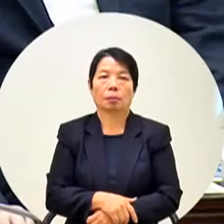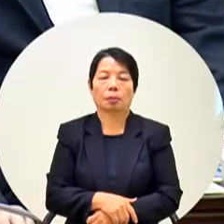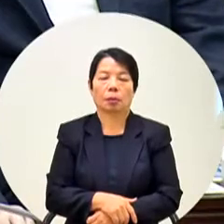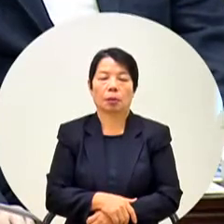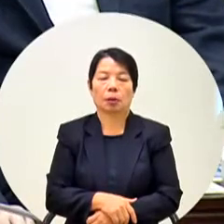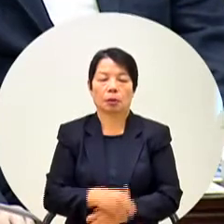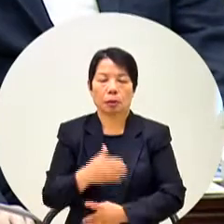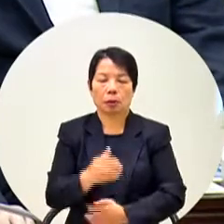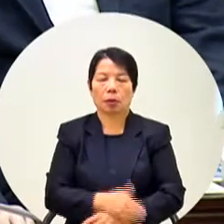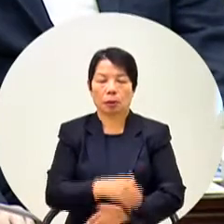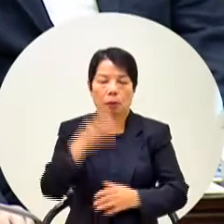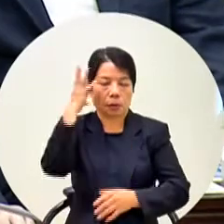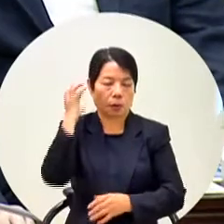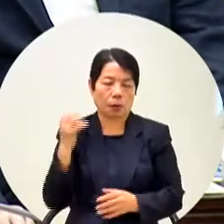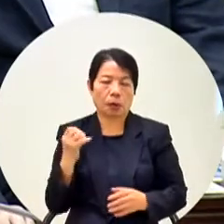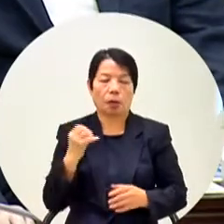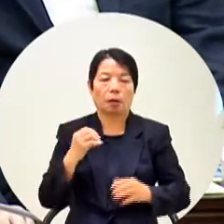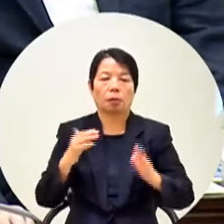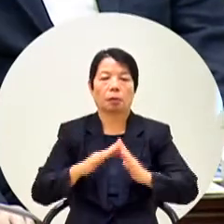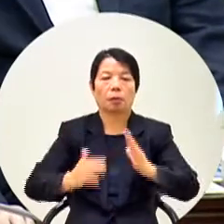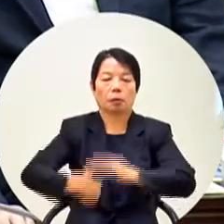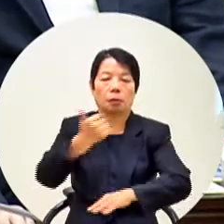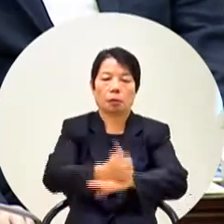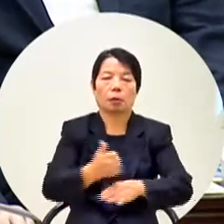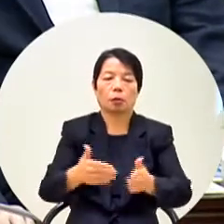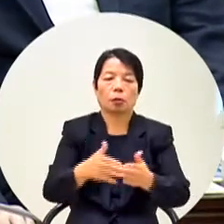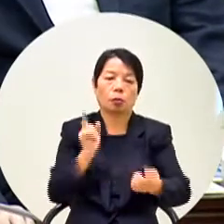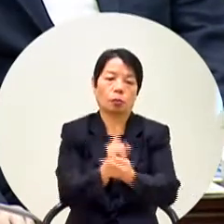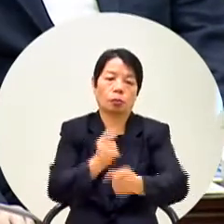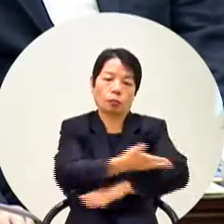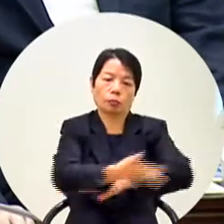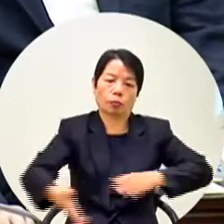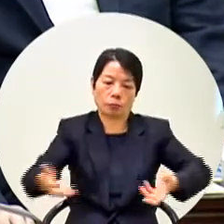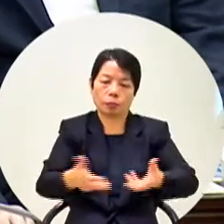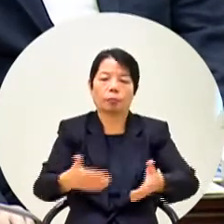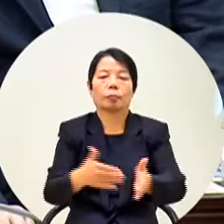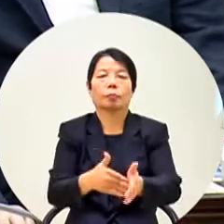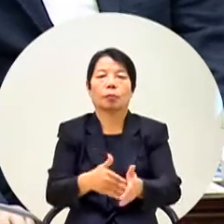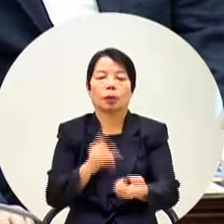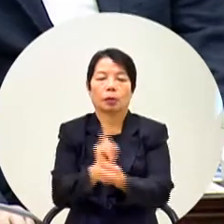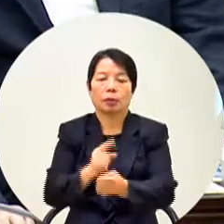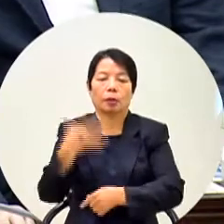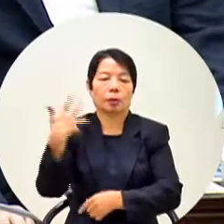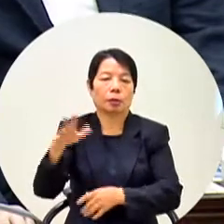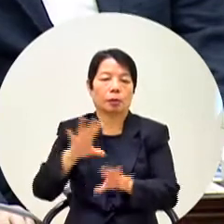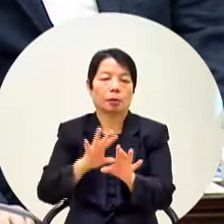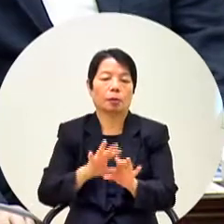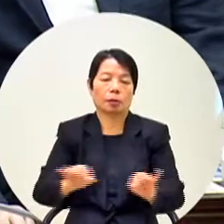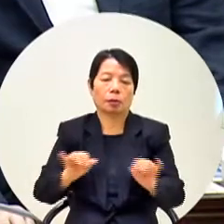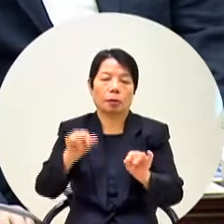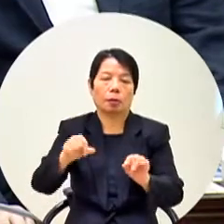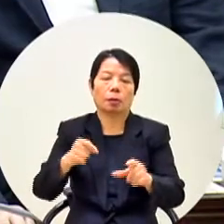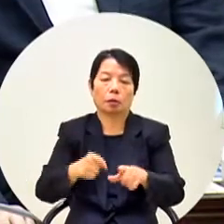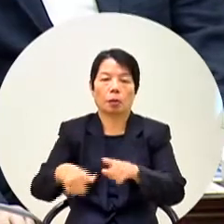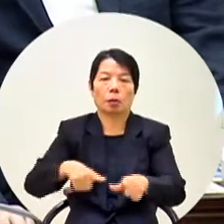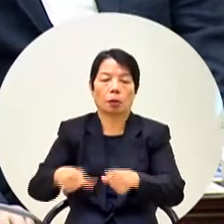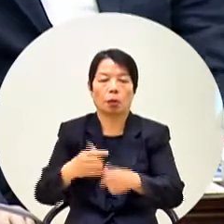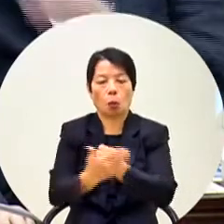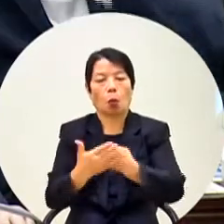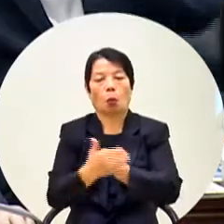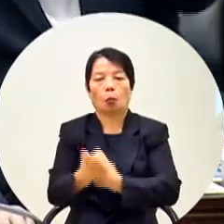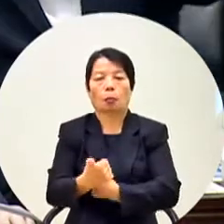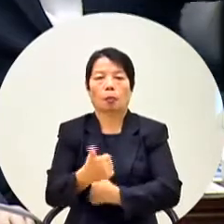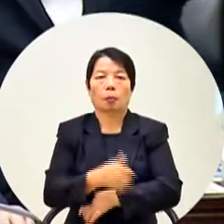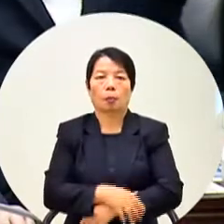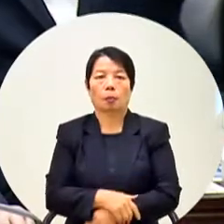时阵，将滨海公园做好啊，啊、哦，湿地公园啊、哦，现在维护的还不错